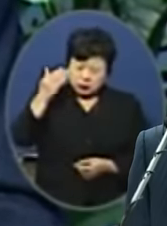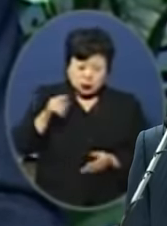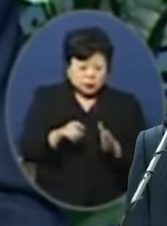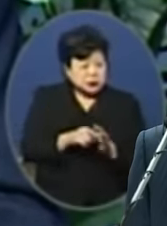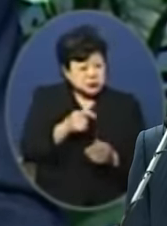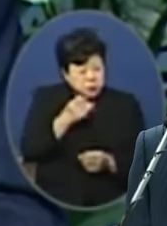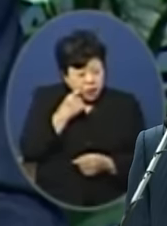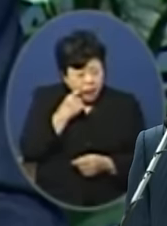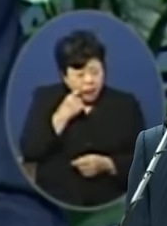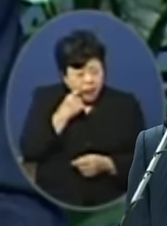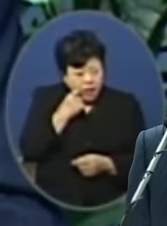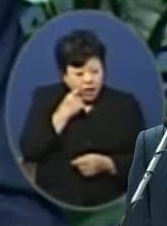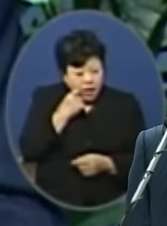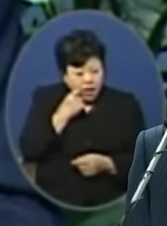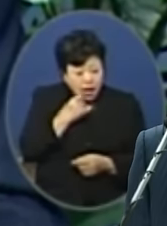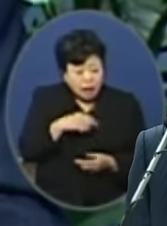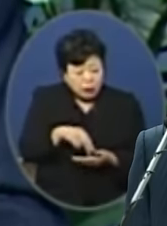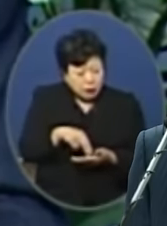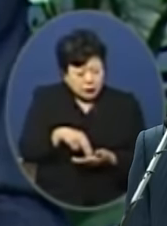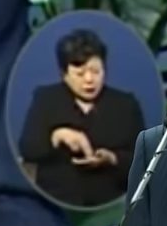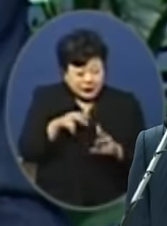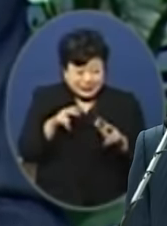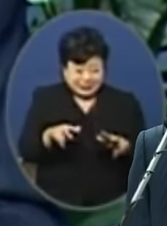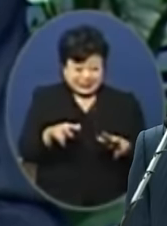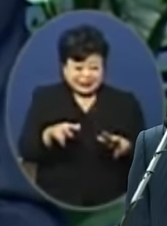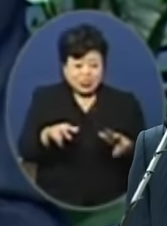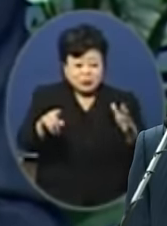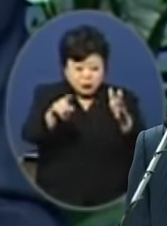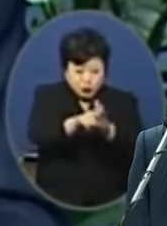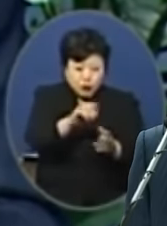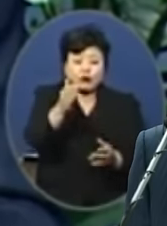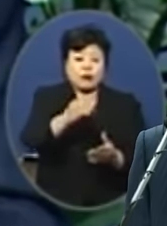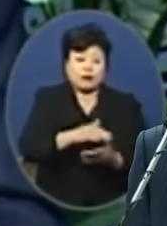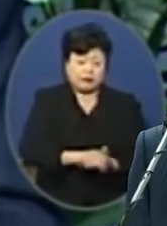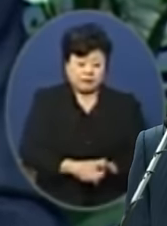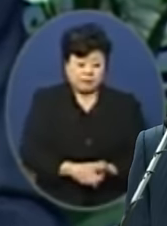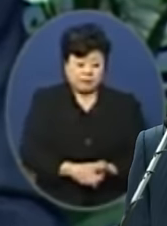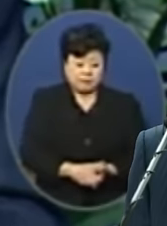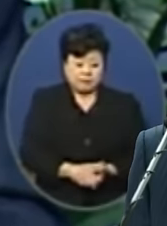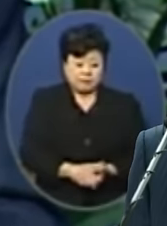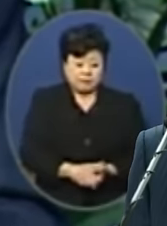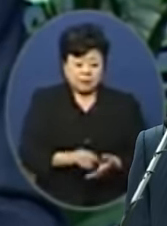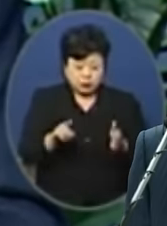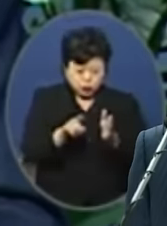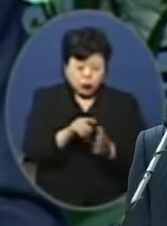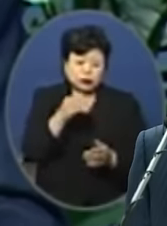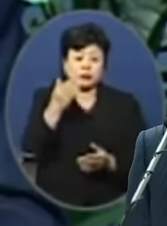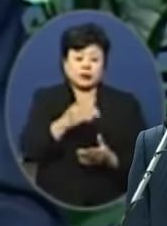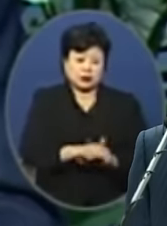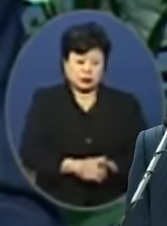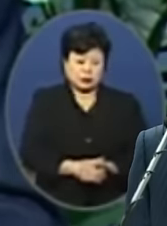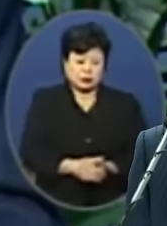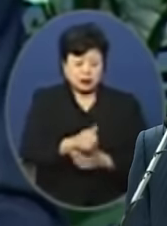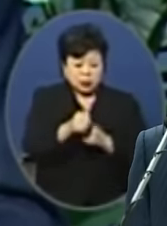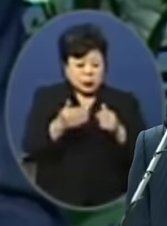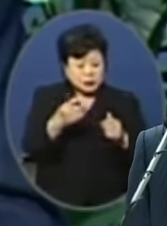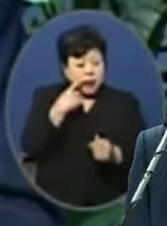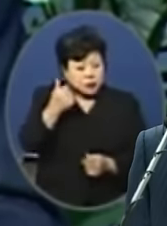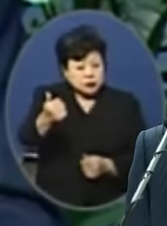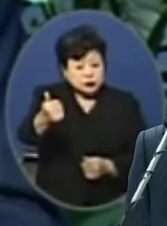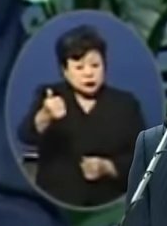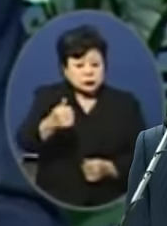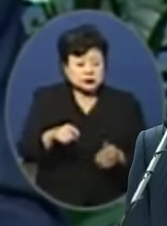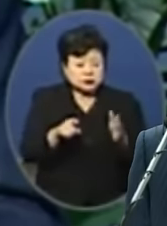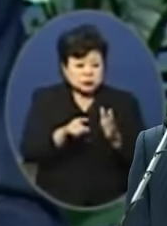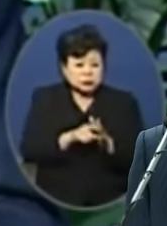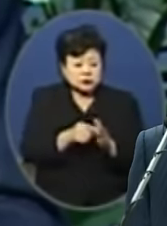믿고 벌벌 떨었는데 이제는 믿어야 돼요. 못 믿을 이유가 하나도 없어요. 하나님이 내 아버지고 하나님이